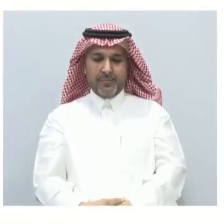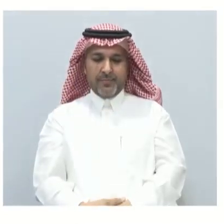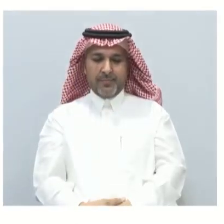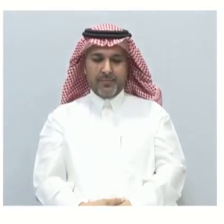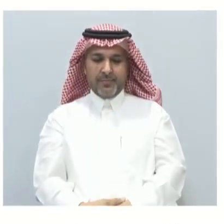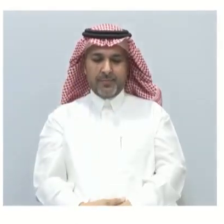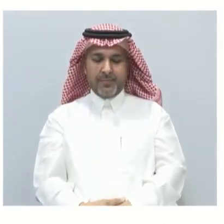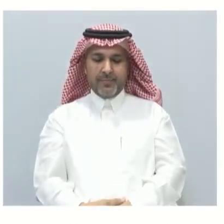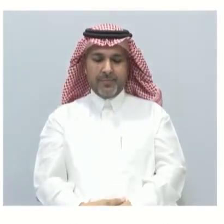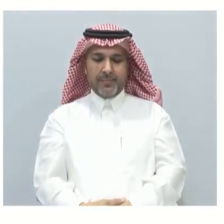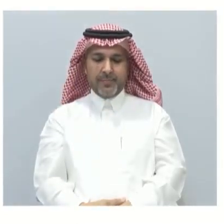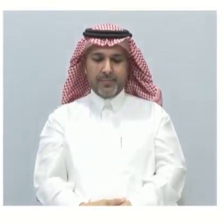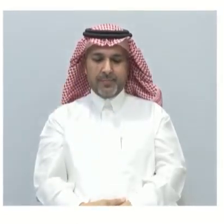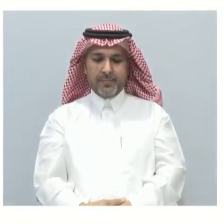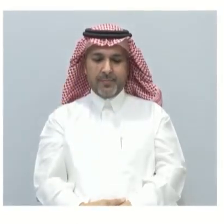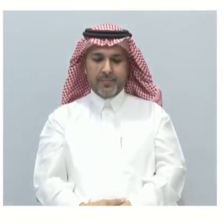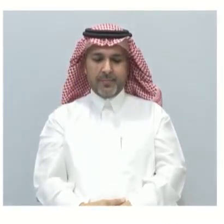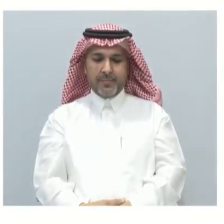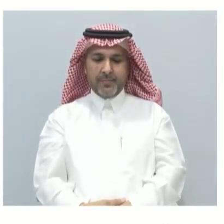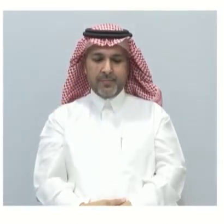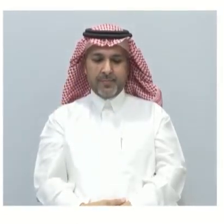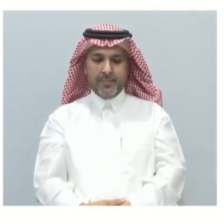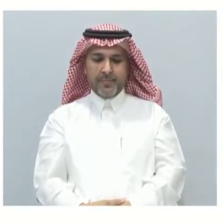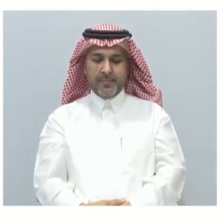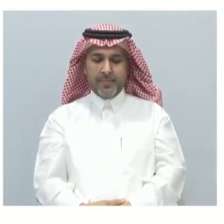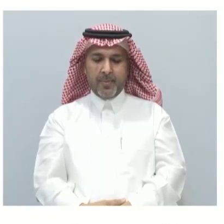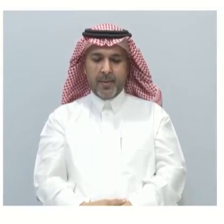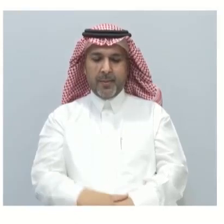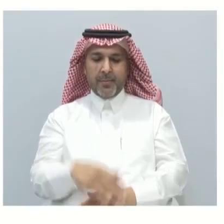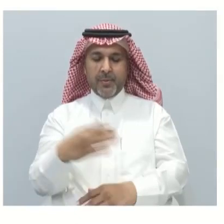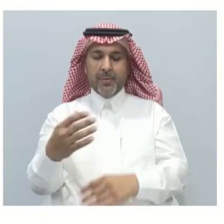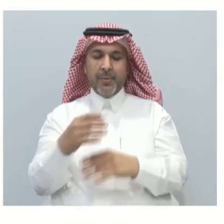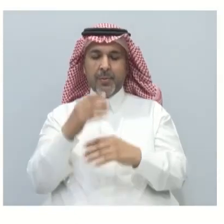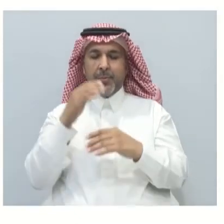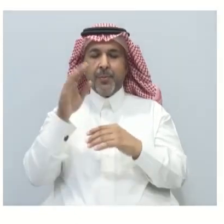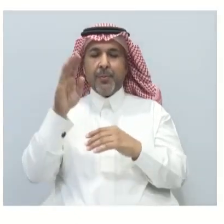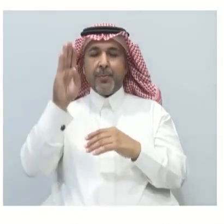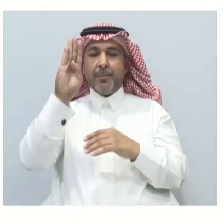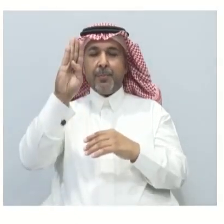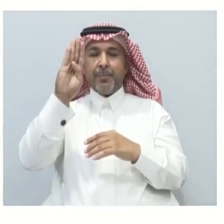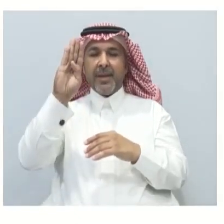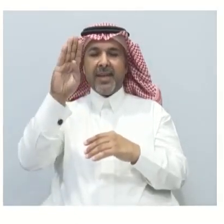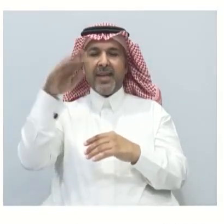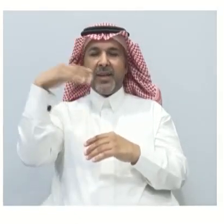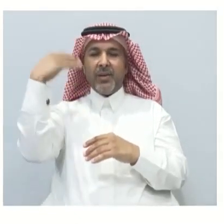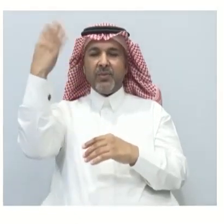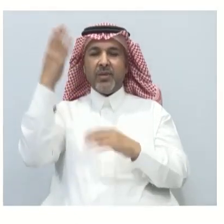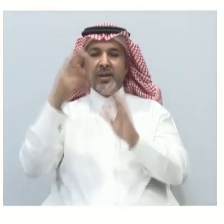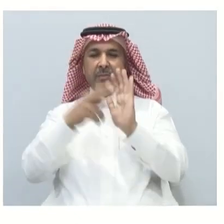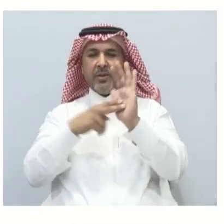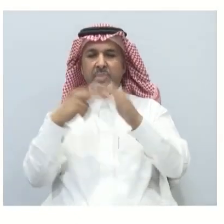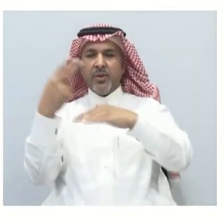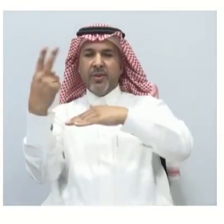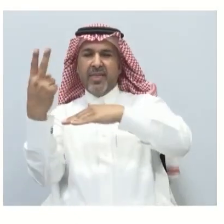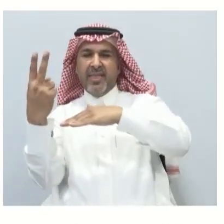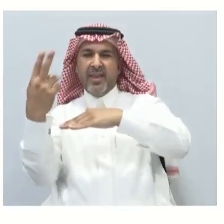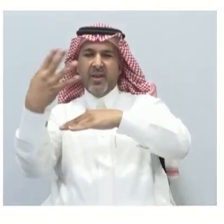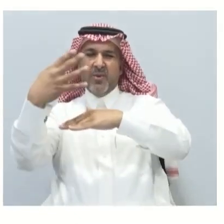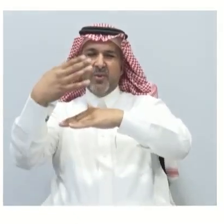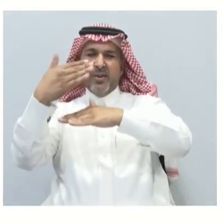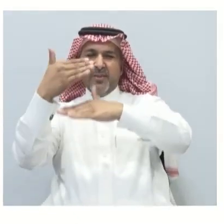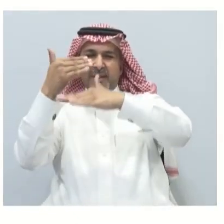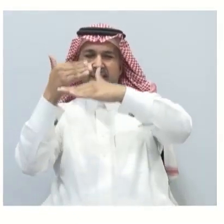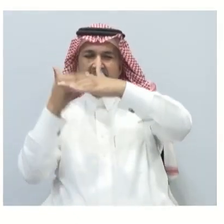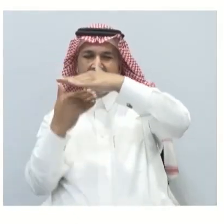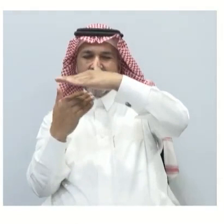الان ان البي اس ا ستكون تساوي 42 اللي بقلي من فوق بعد ما